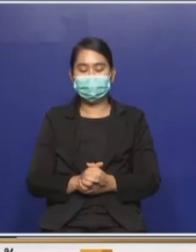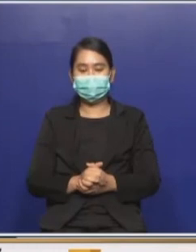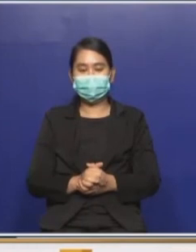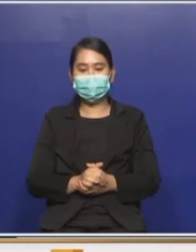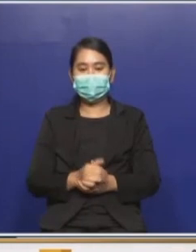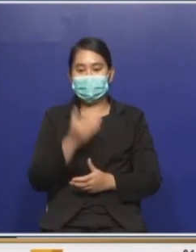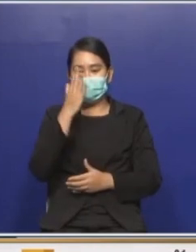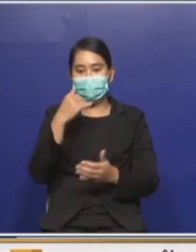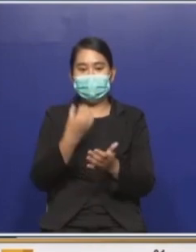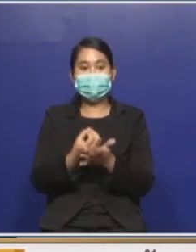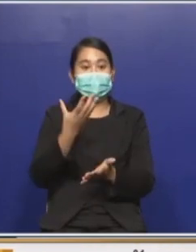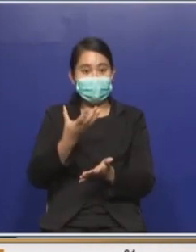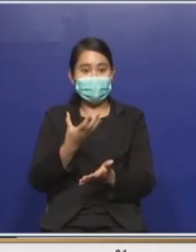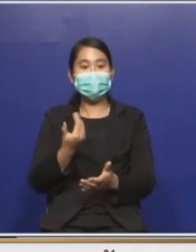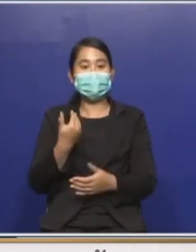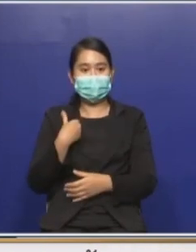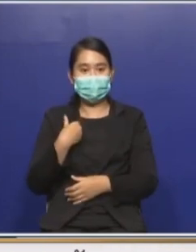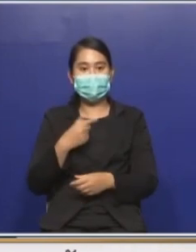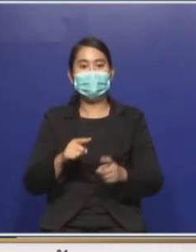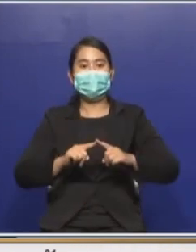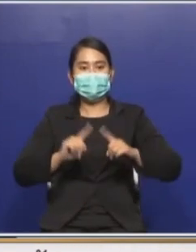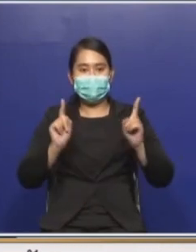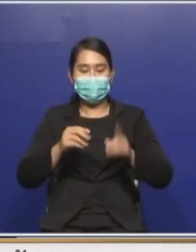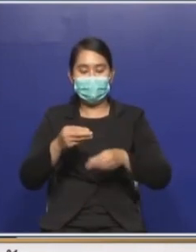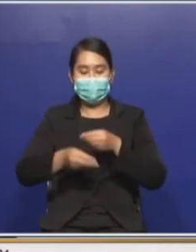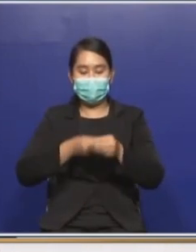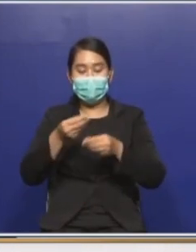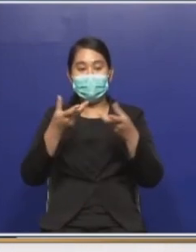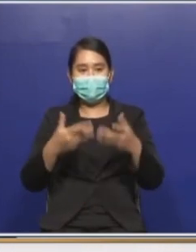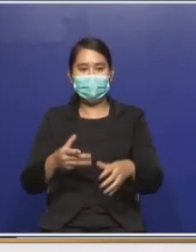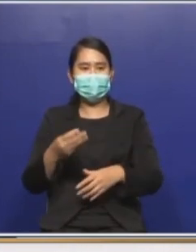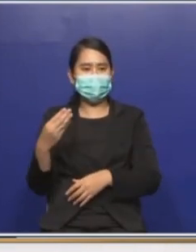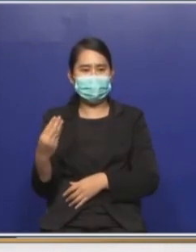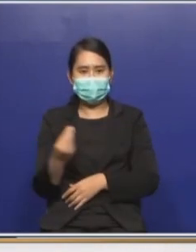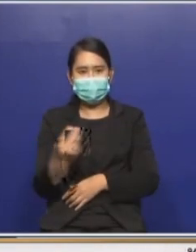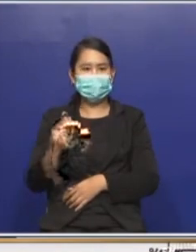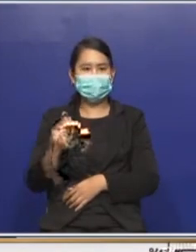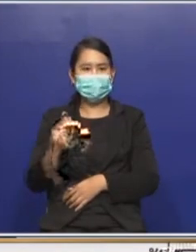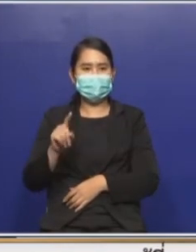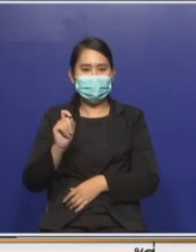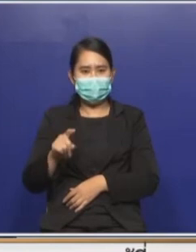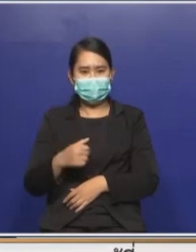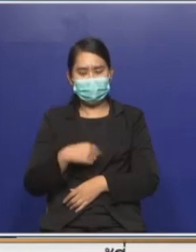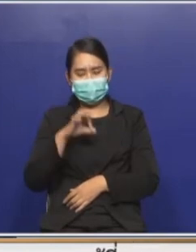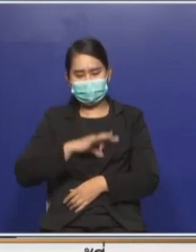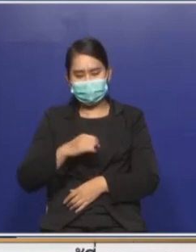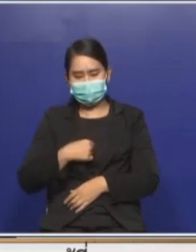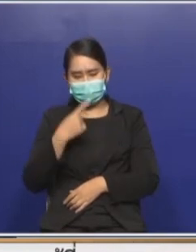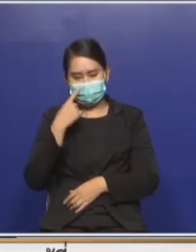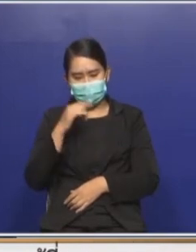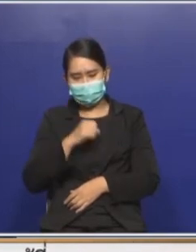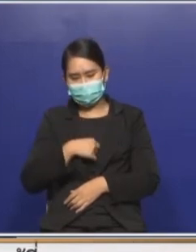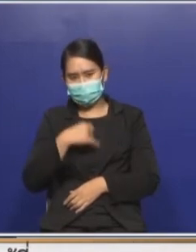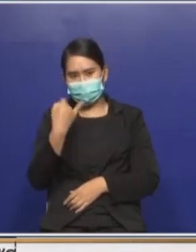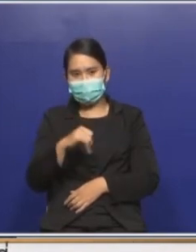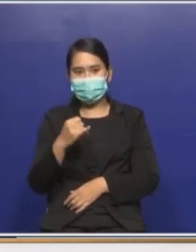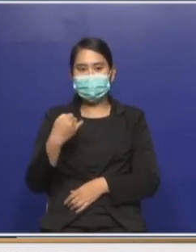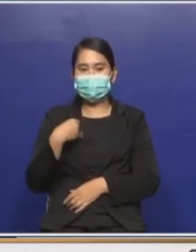จะได้ขึ้นครับแต่การขายนั้นเร่งรีบและผิดสังเกต